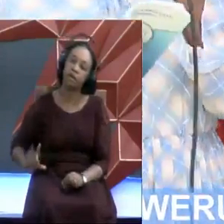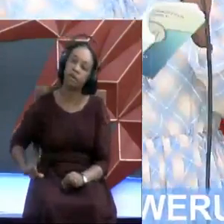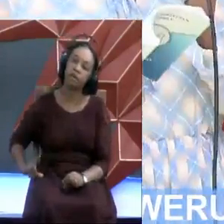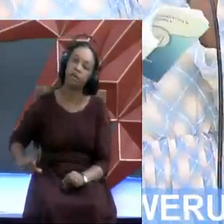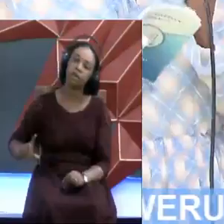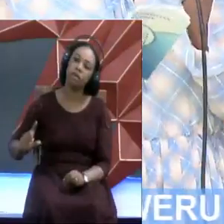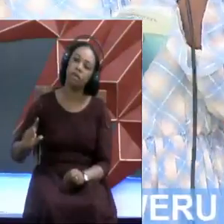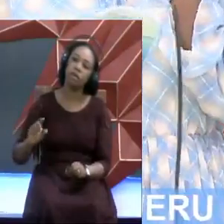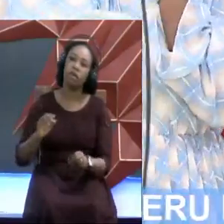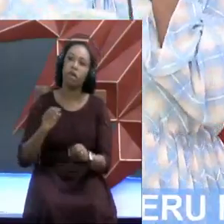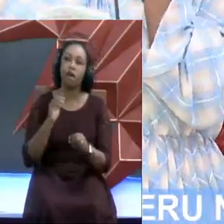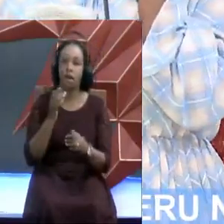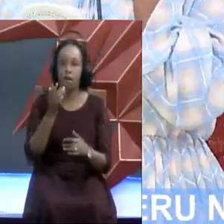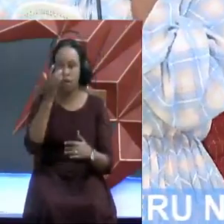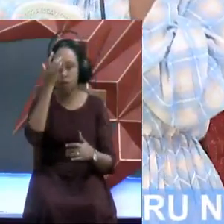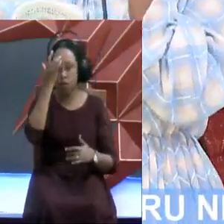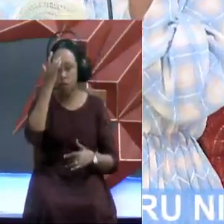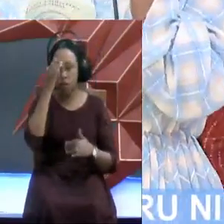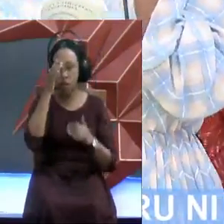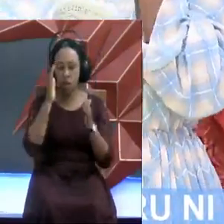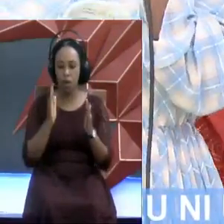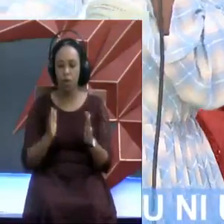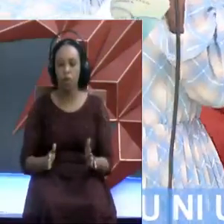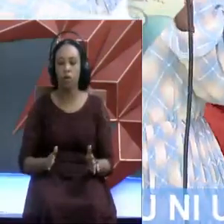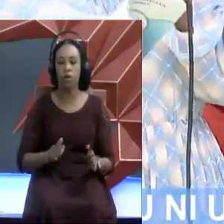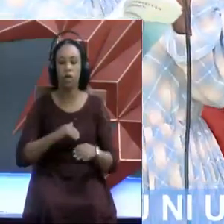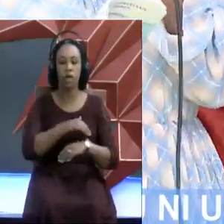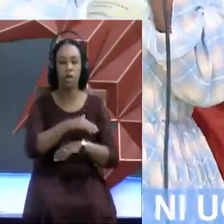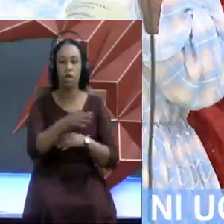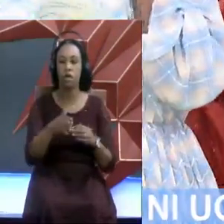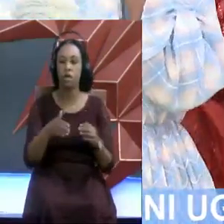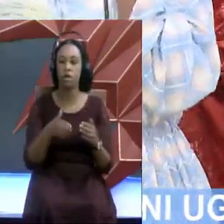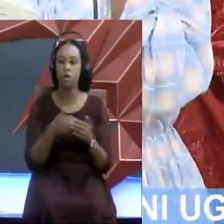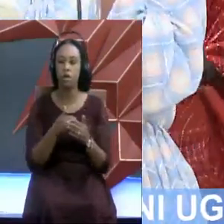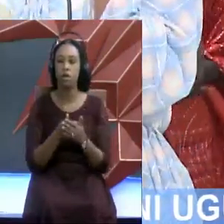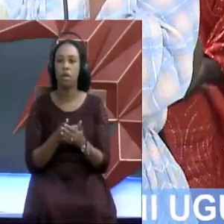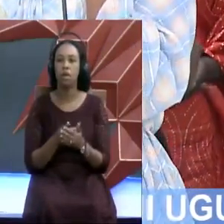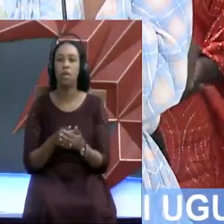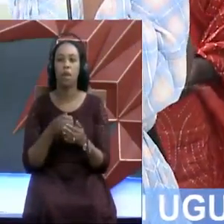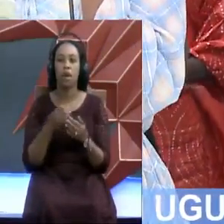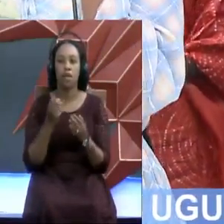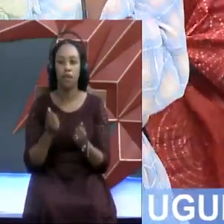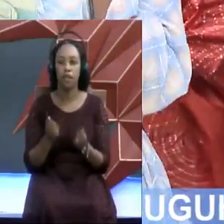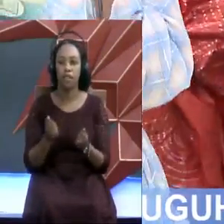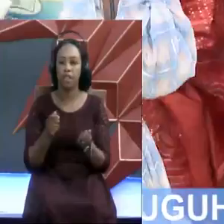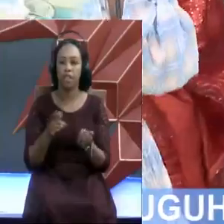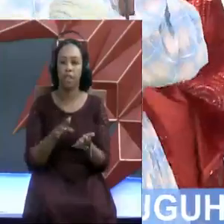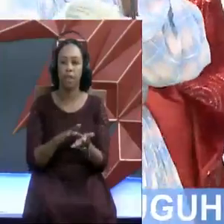Na wagonjwa wote watibiwa